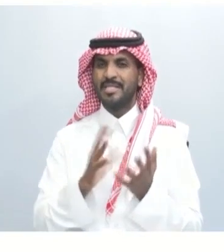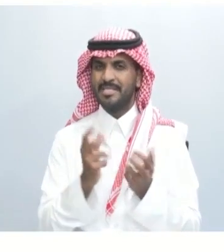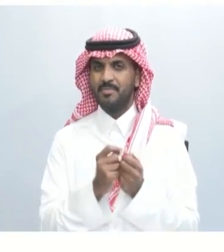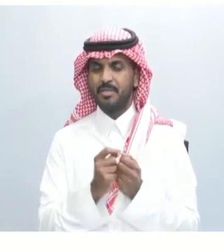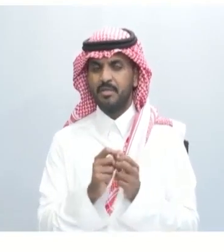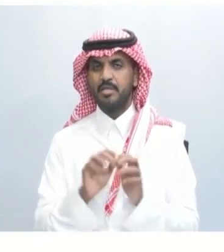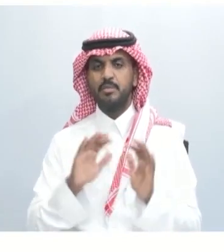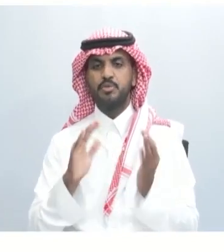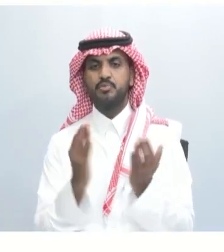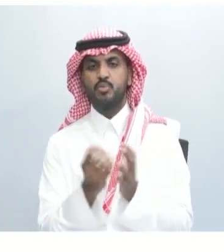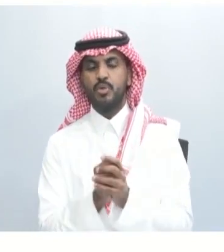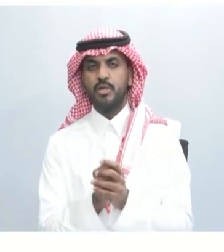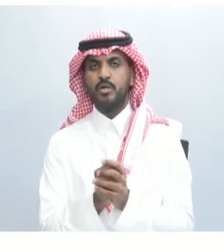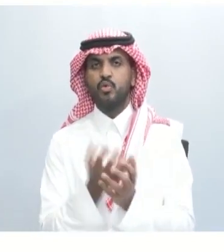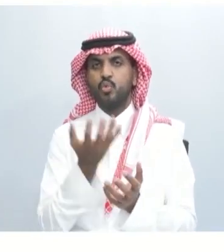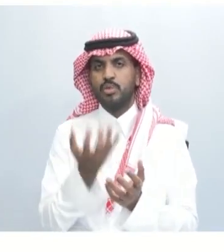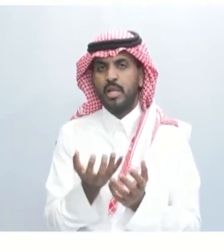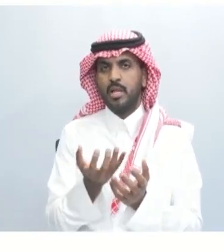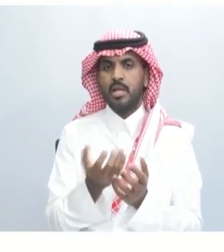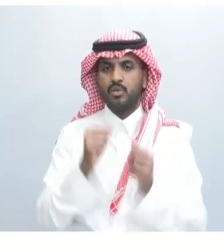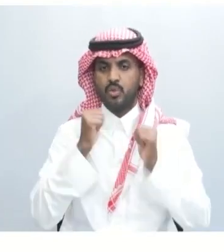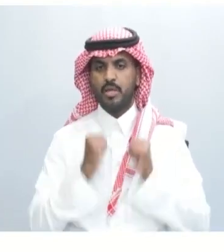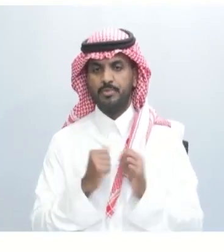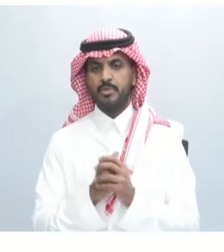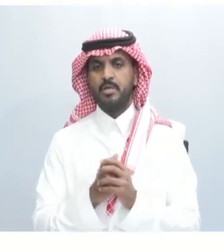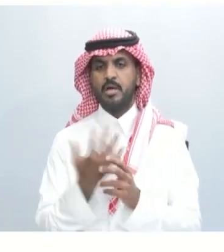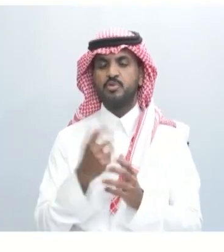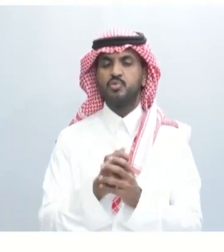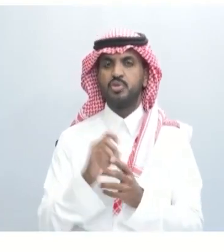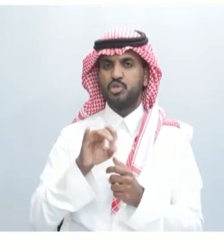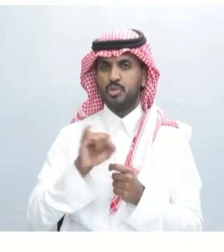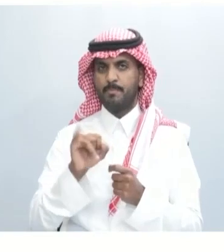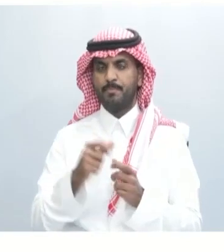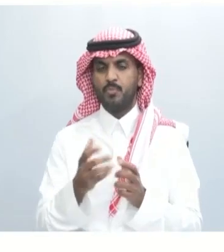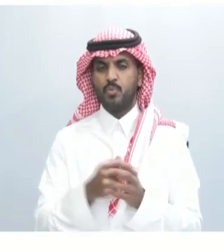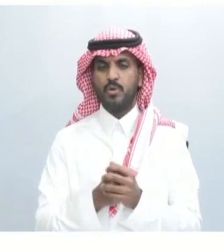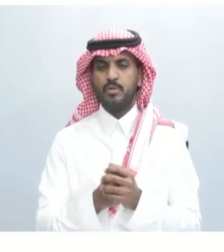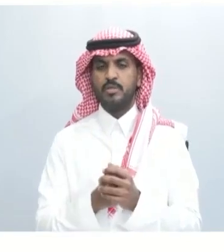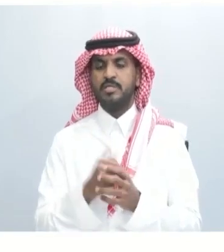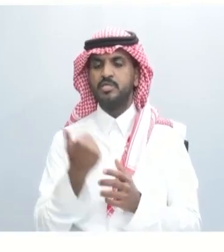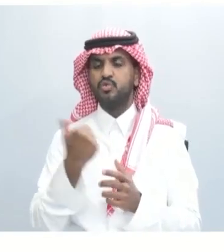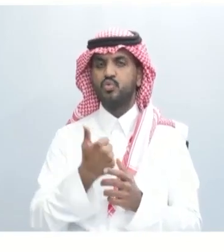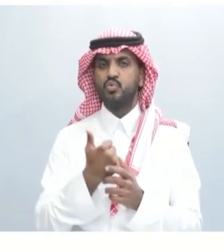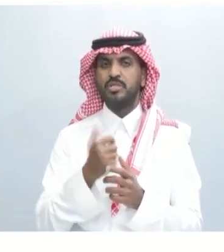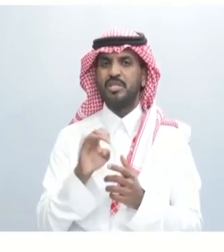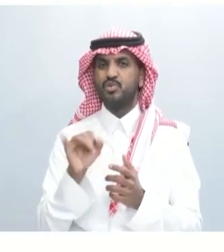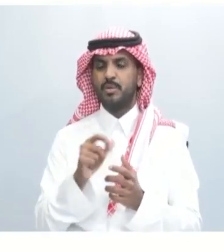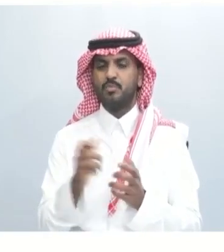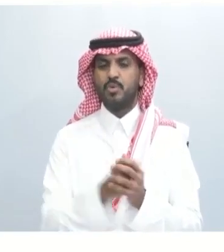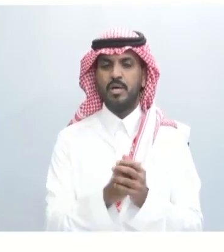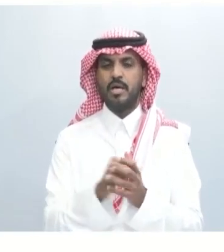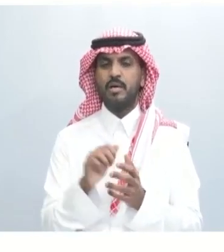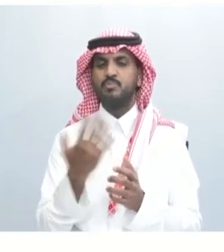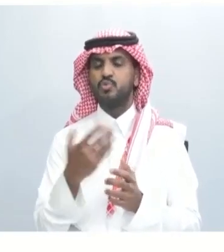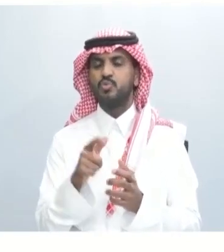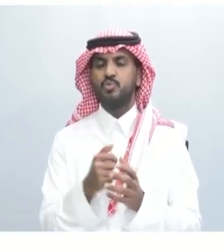الحسابي لمجموعه كتل الطلاب وكتل الطلاب هي 55 كيلو جرام 60 كيلو جرام خمسون